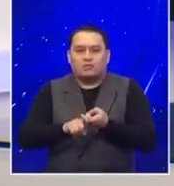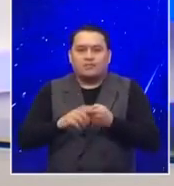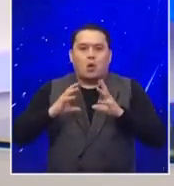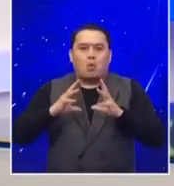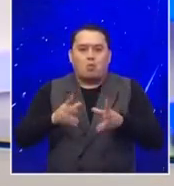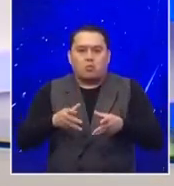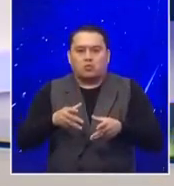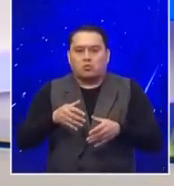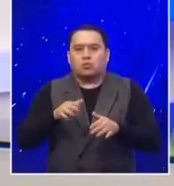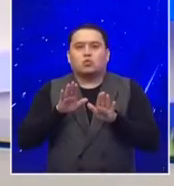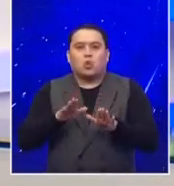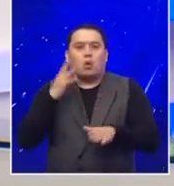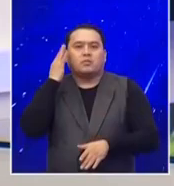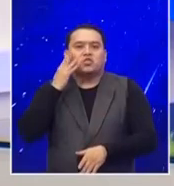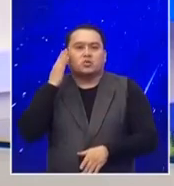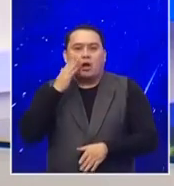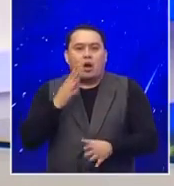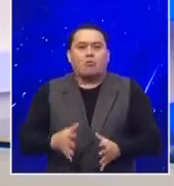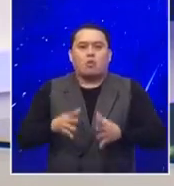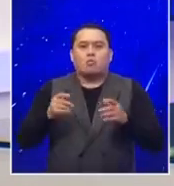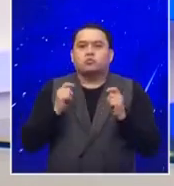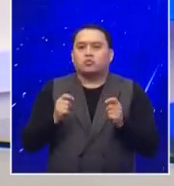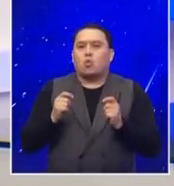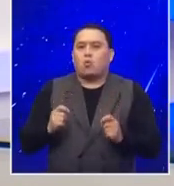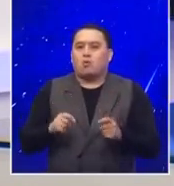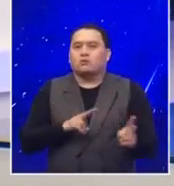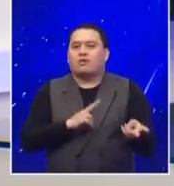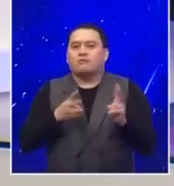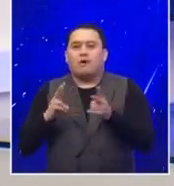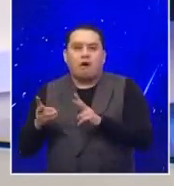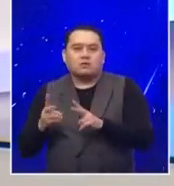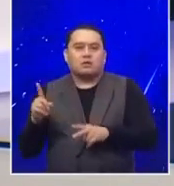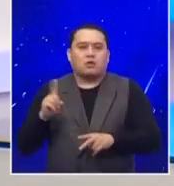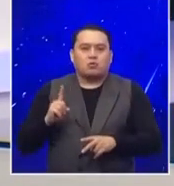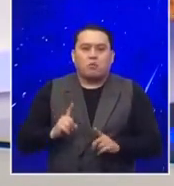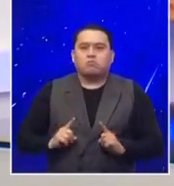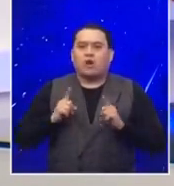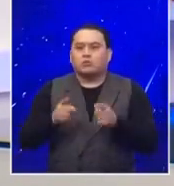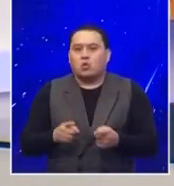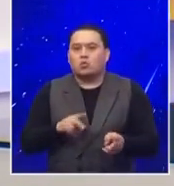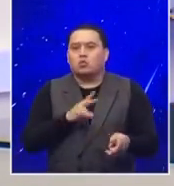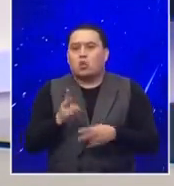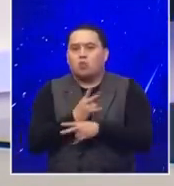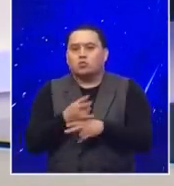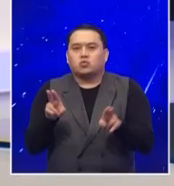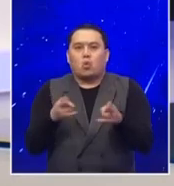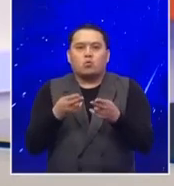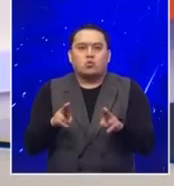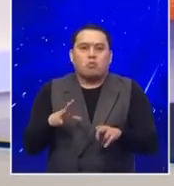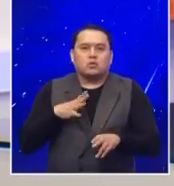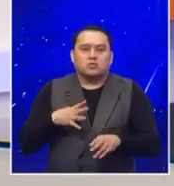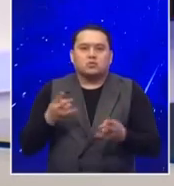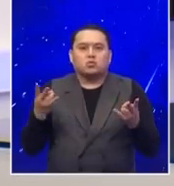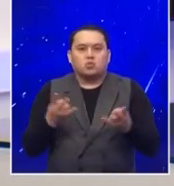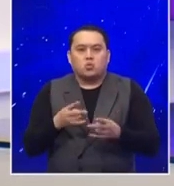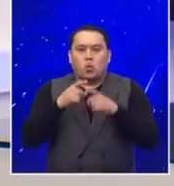планеты пока могут только мечтать о громкой музыке и танцах. Чтобы попасть в огромный ночной клуб Super Monkey,